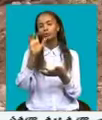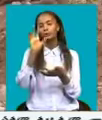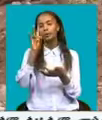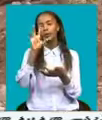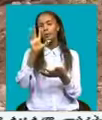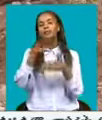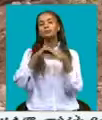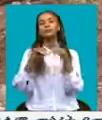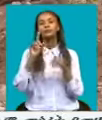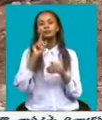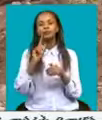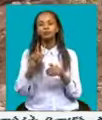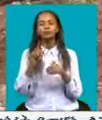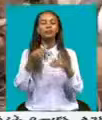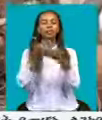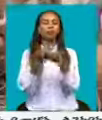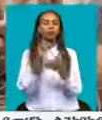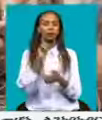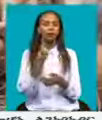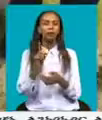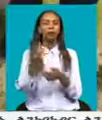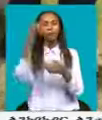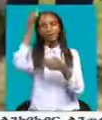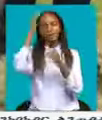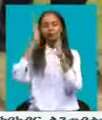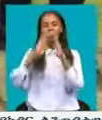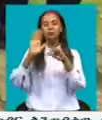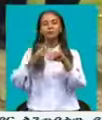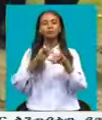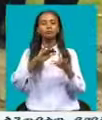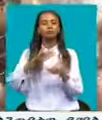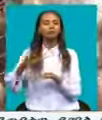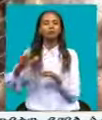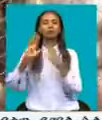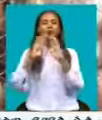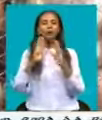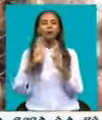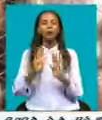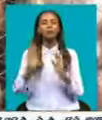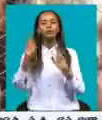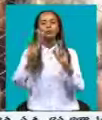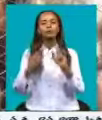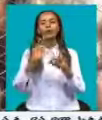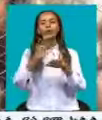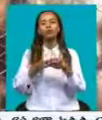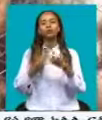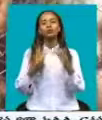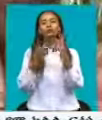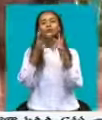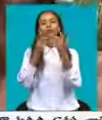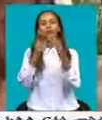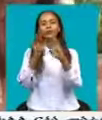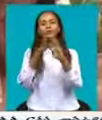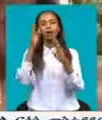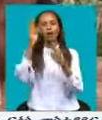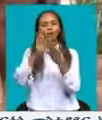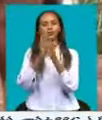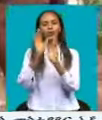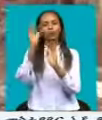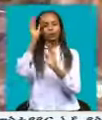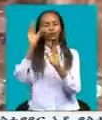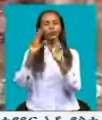624,675 ብር የሚጠጋ ነው። የመንግስትን የሰላም ጥሪ ወደ ጎን በመተው በሰላማዊ ህዝብ ላይ ለሶስተኛ ዙር ጦርነት የከፈተው የአሸባሪ ህወሓት